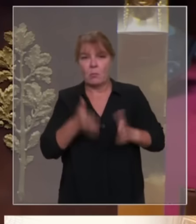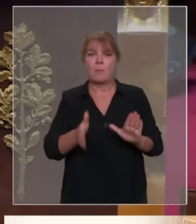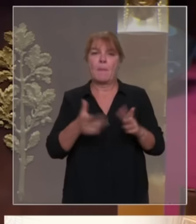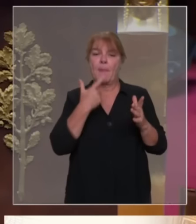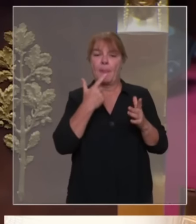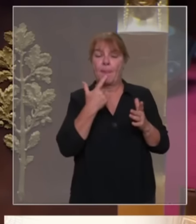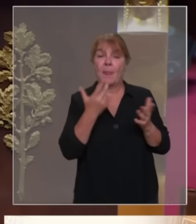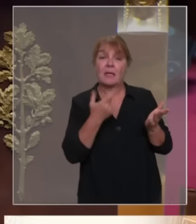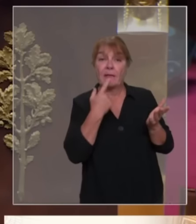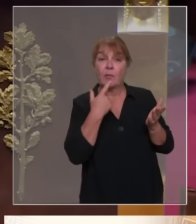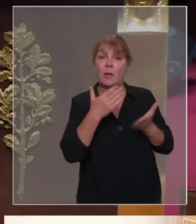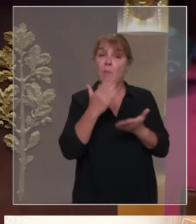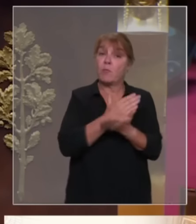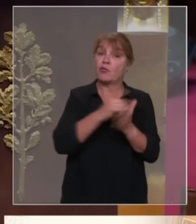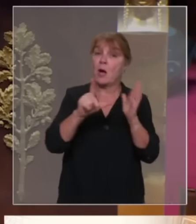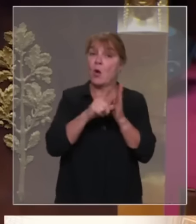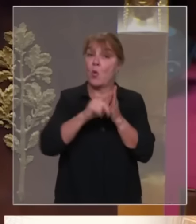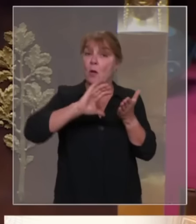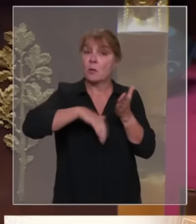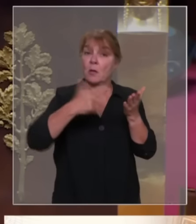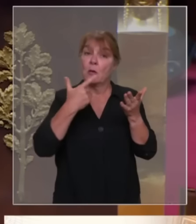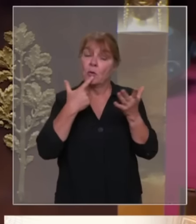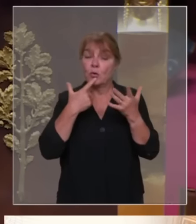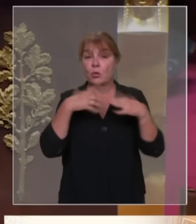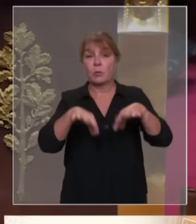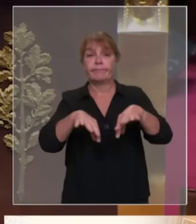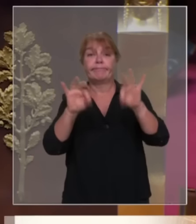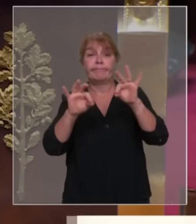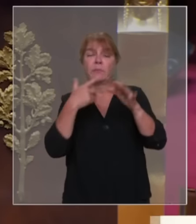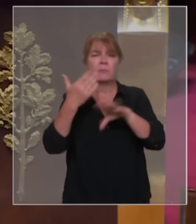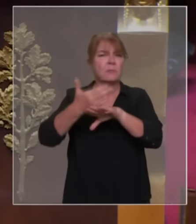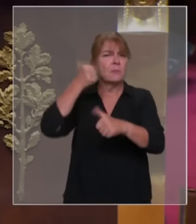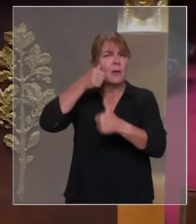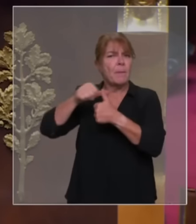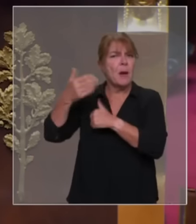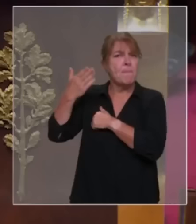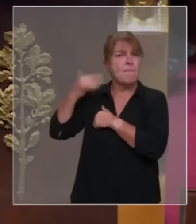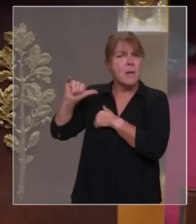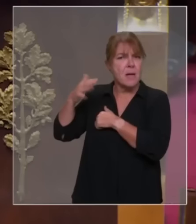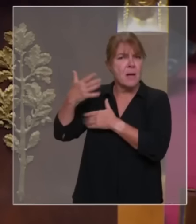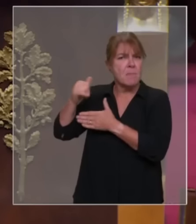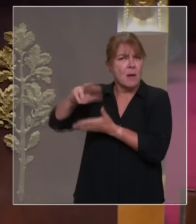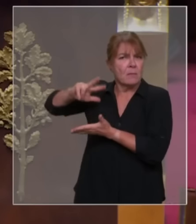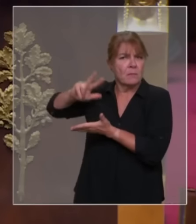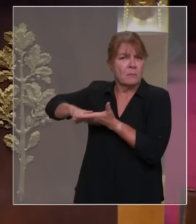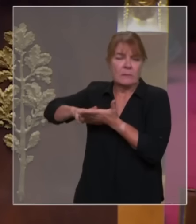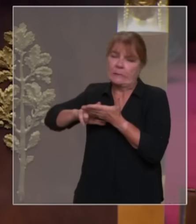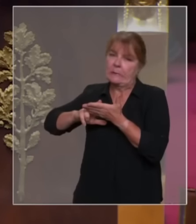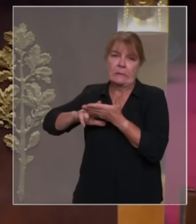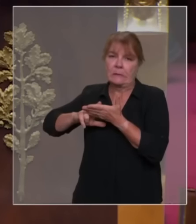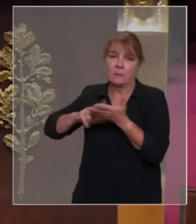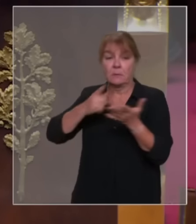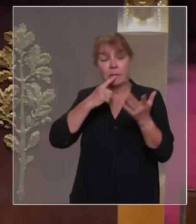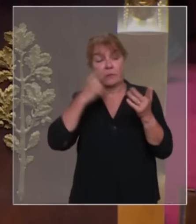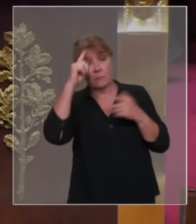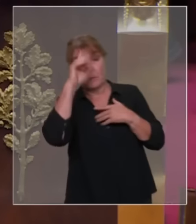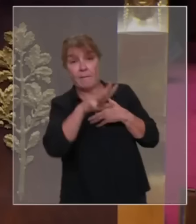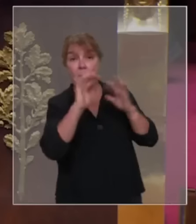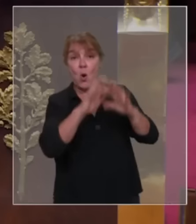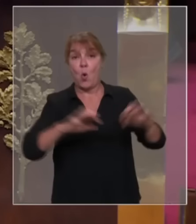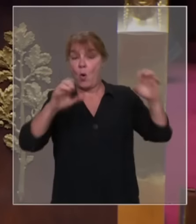de loi constitutionnelle sur le dégel du corps électoral, adopté en mai dernier par les assemblées parlementaires, ne sera pas soumis au